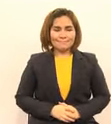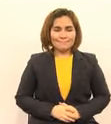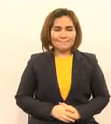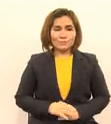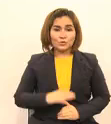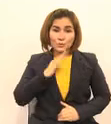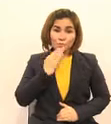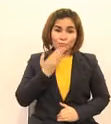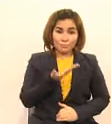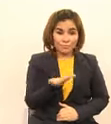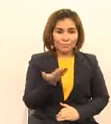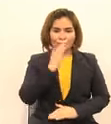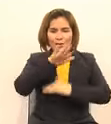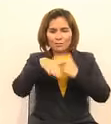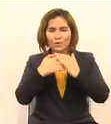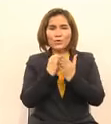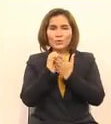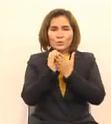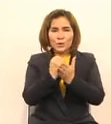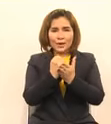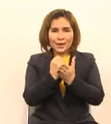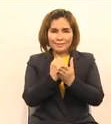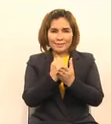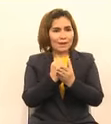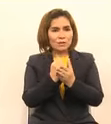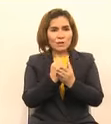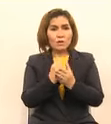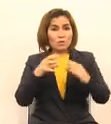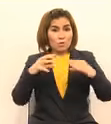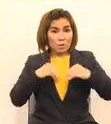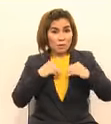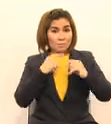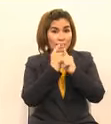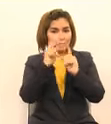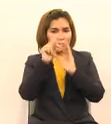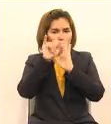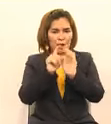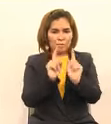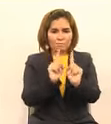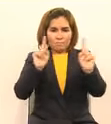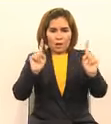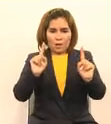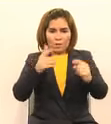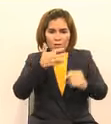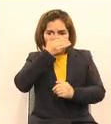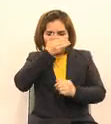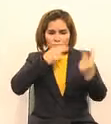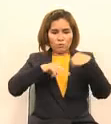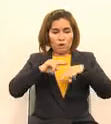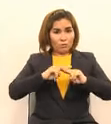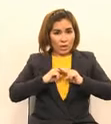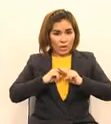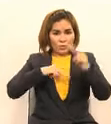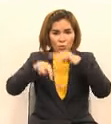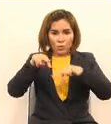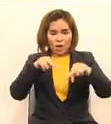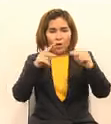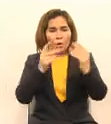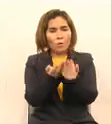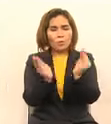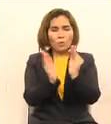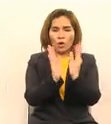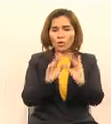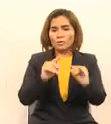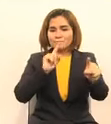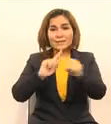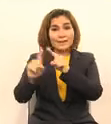ถ้าเกิดทุกท่านช่วยกันรักษาระยะห่างนะครับเว้นระยะห่างช่วยกันดูแลตัวเองดูแลคนรอบข้างนะครับเสียงปรบมือนั้น